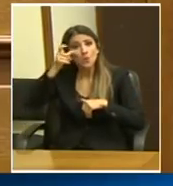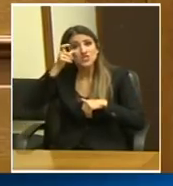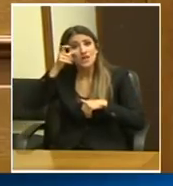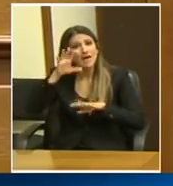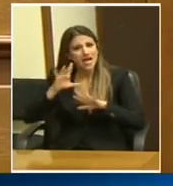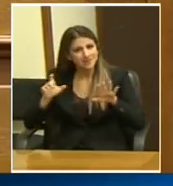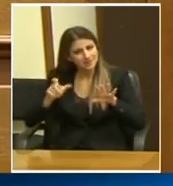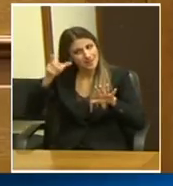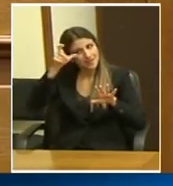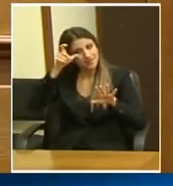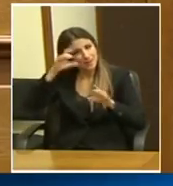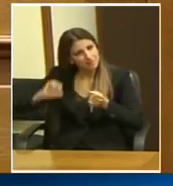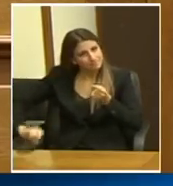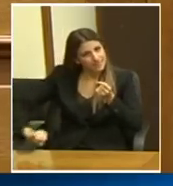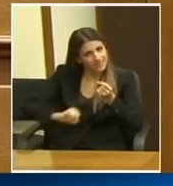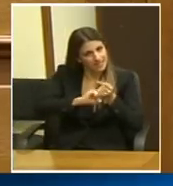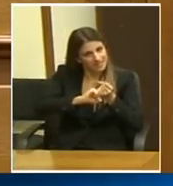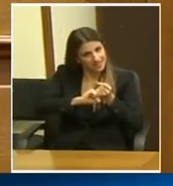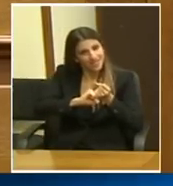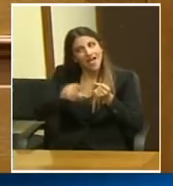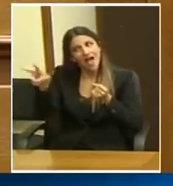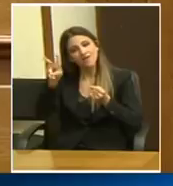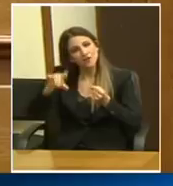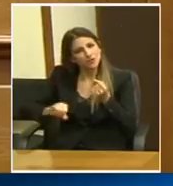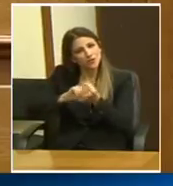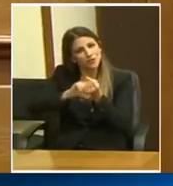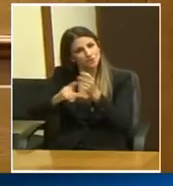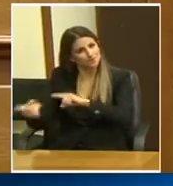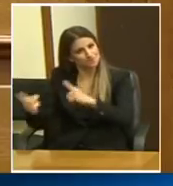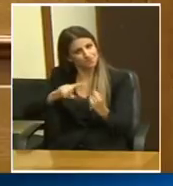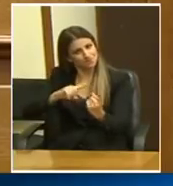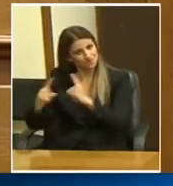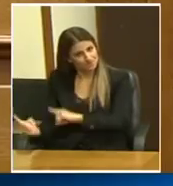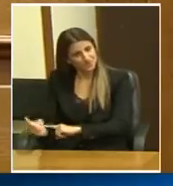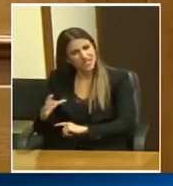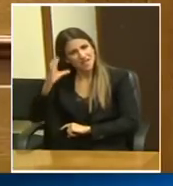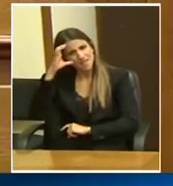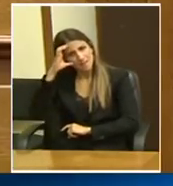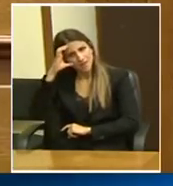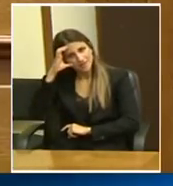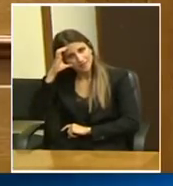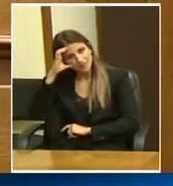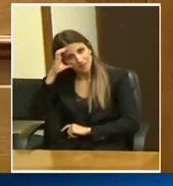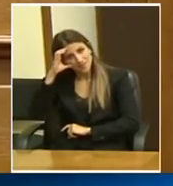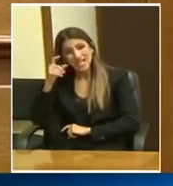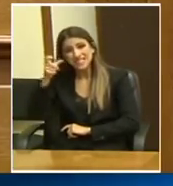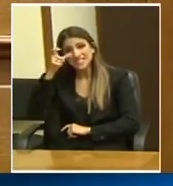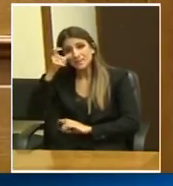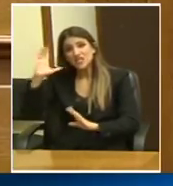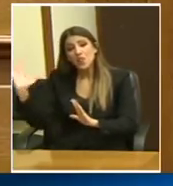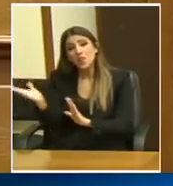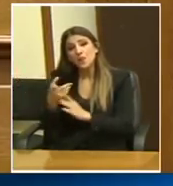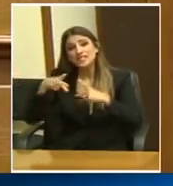τις απόψεις που εκφράζει σήμερα ο Κυριάκος Μητσοτάκης, έριξε την κυβέρνηση του Κωνσταντίνου Μητσοτάκη πριν από 15 χρόνια. Πριν από 25